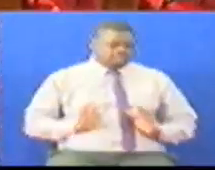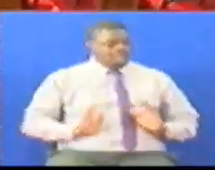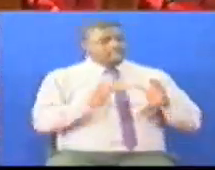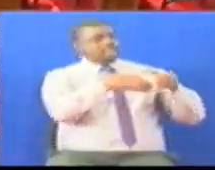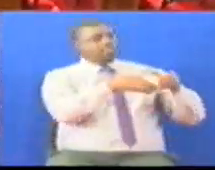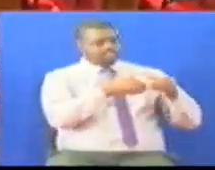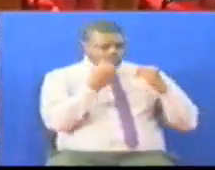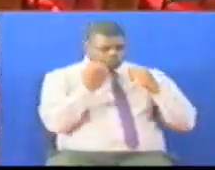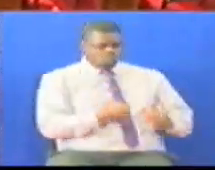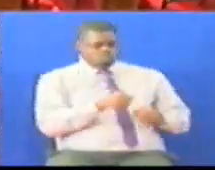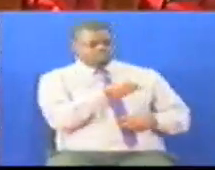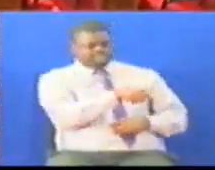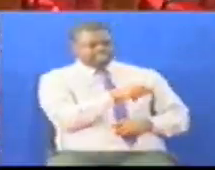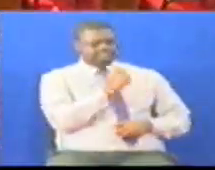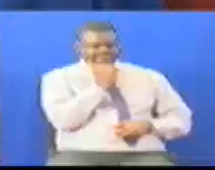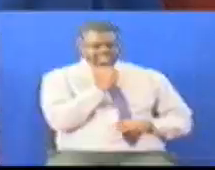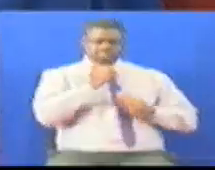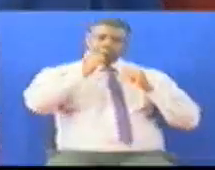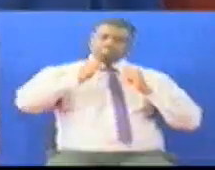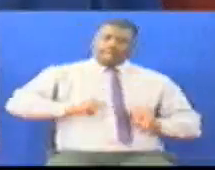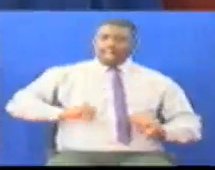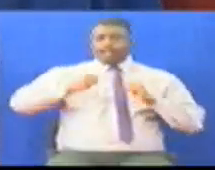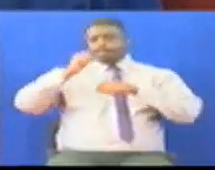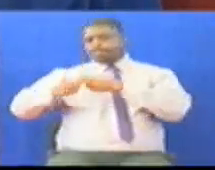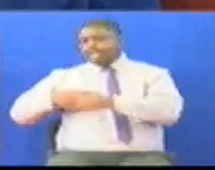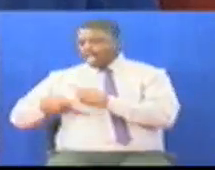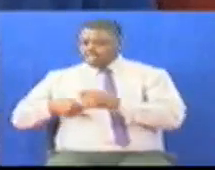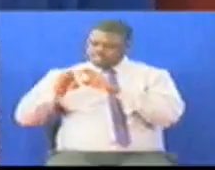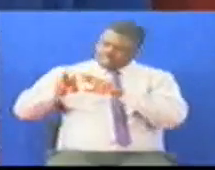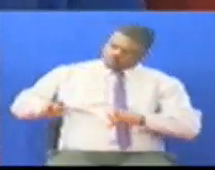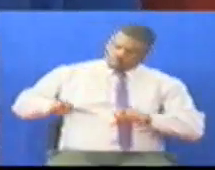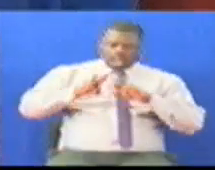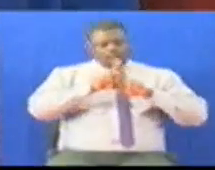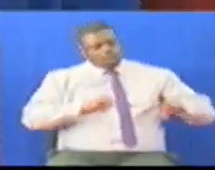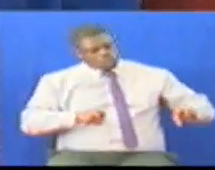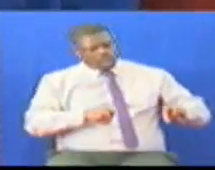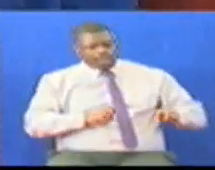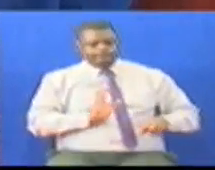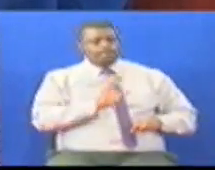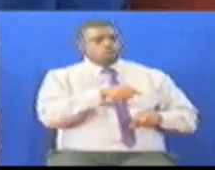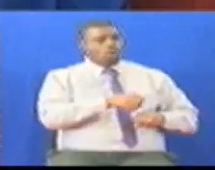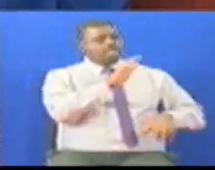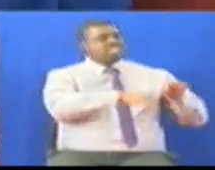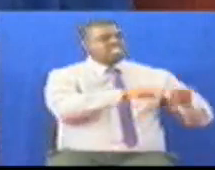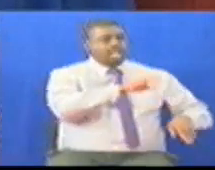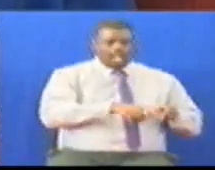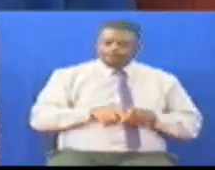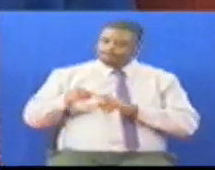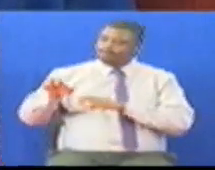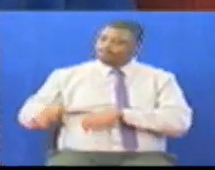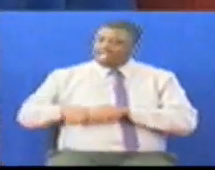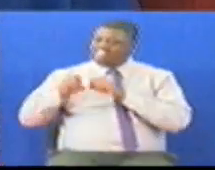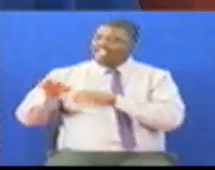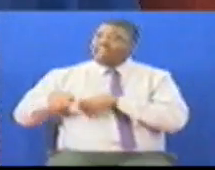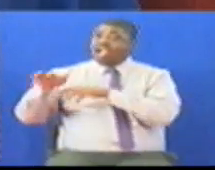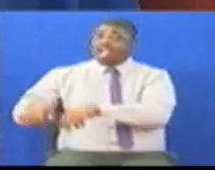mitaa ilifanya ziara za ukaguzi wa miradi ya maendeleo katika mikoa ya Singida na Manyara iliyotengewa na kupokea fedha katika